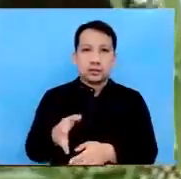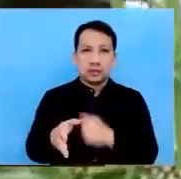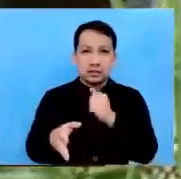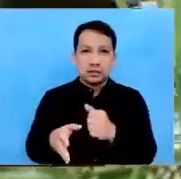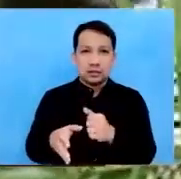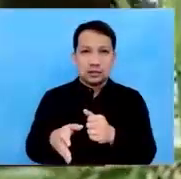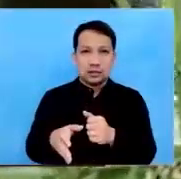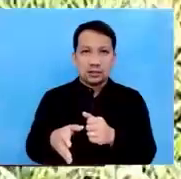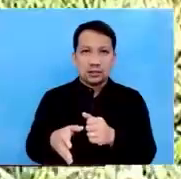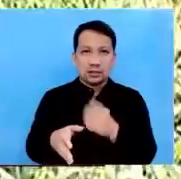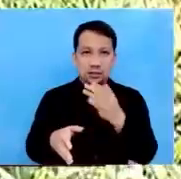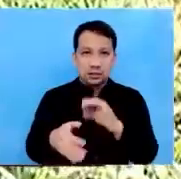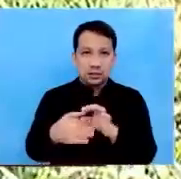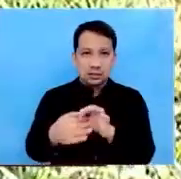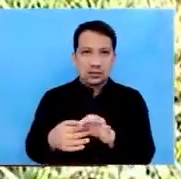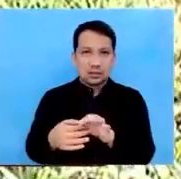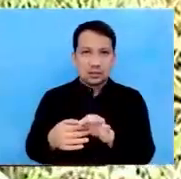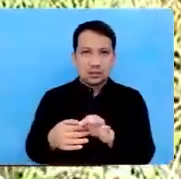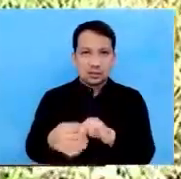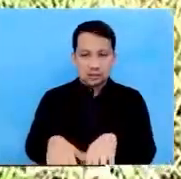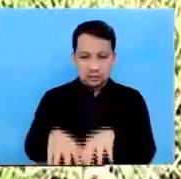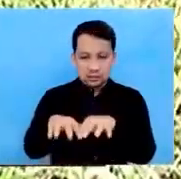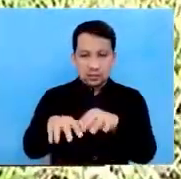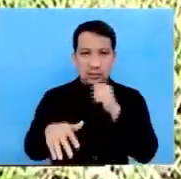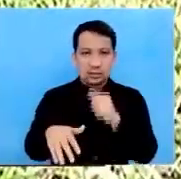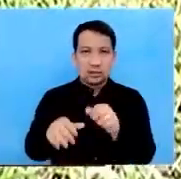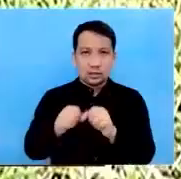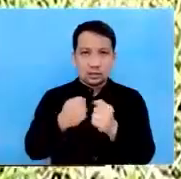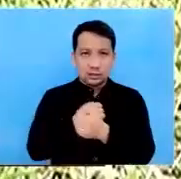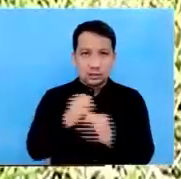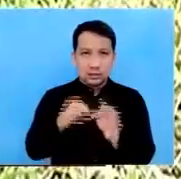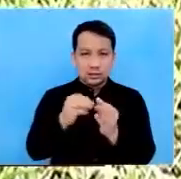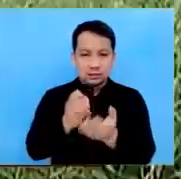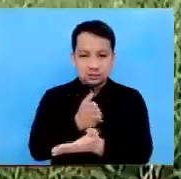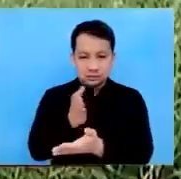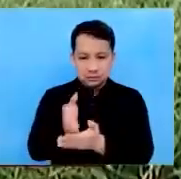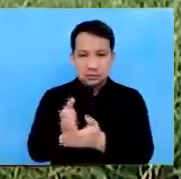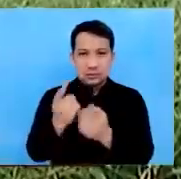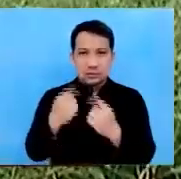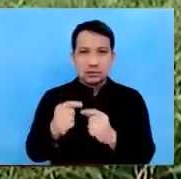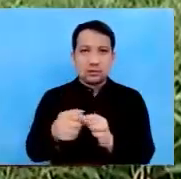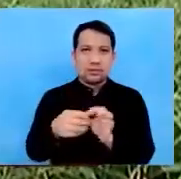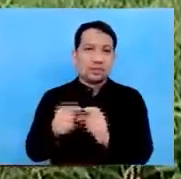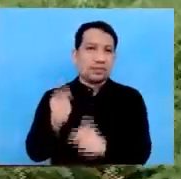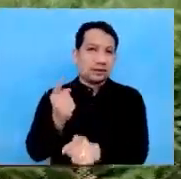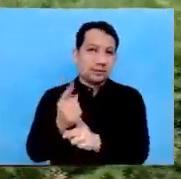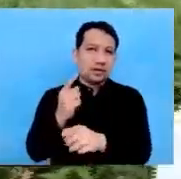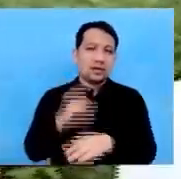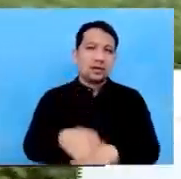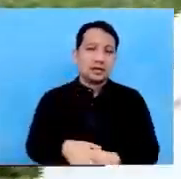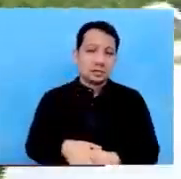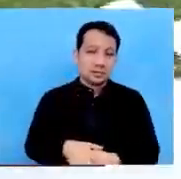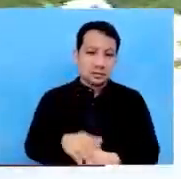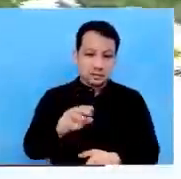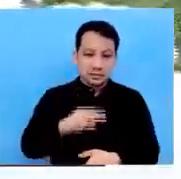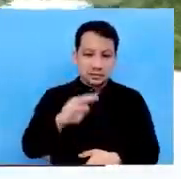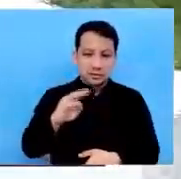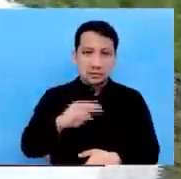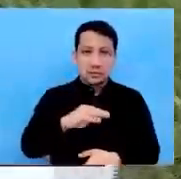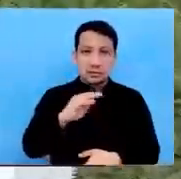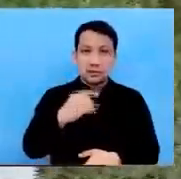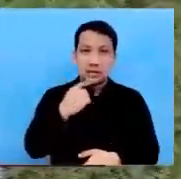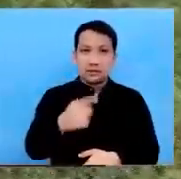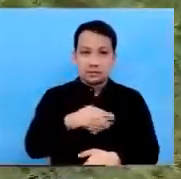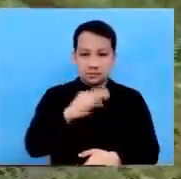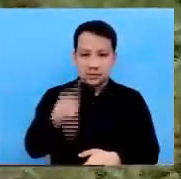Siyempre, mahal mo sa buhay, ba't hindi mo lulusumin? Diba, sir? Sabi naman ng pamunuan ng Manila South Cemetery, karamihan